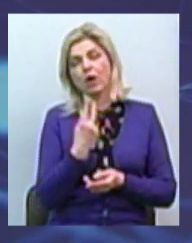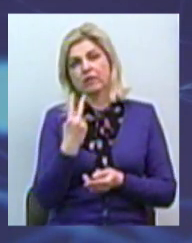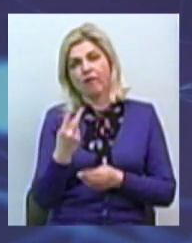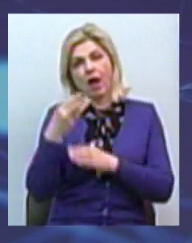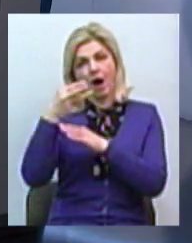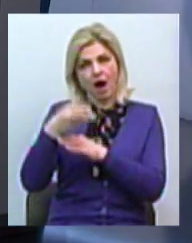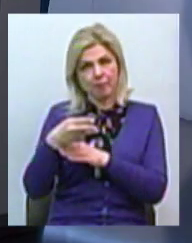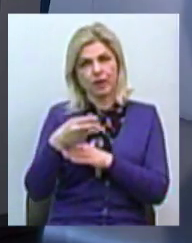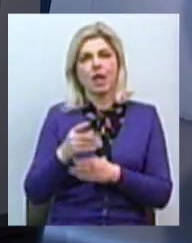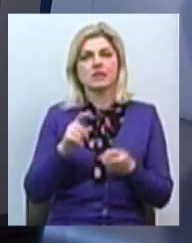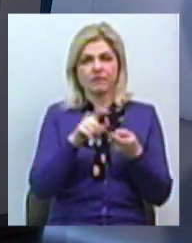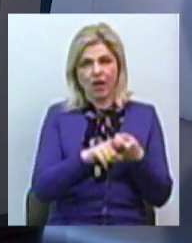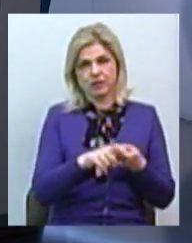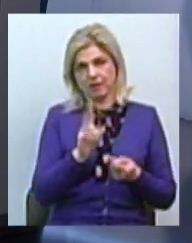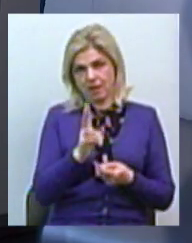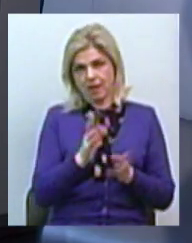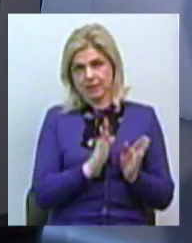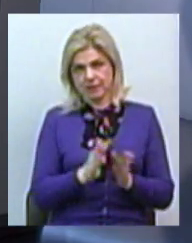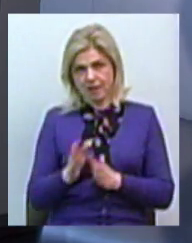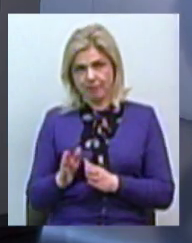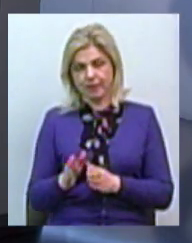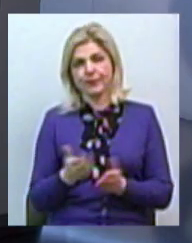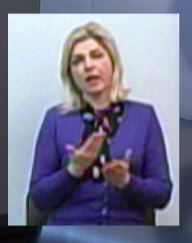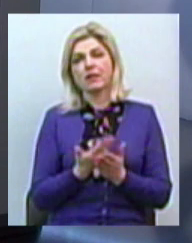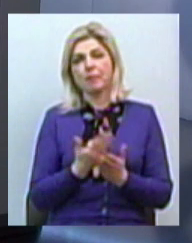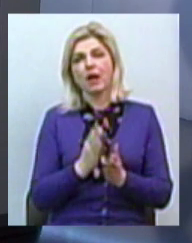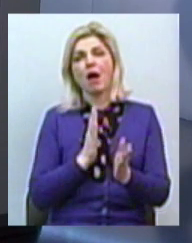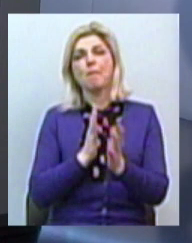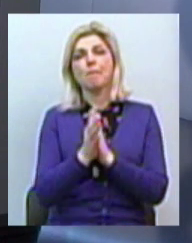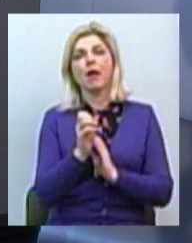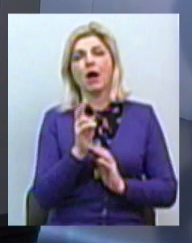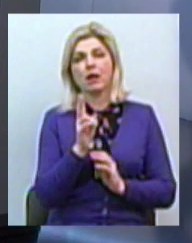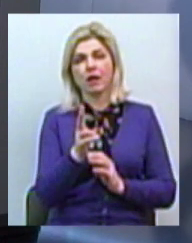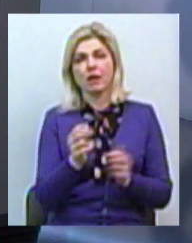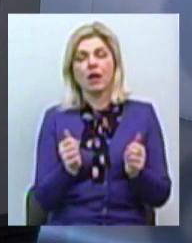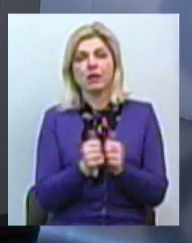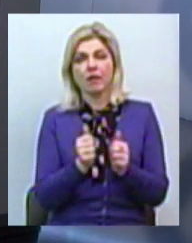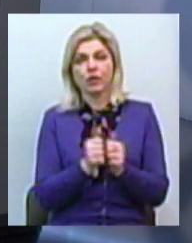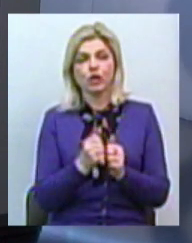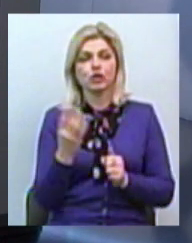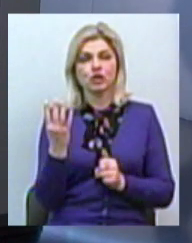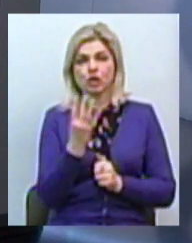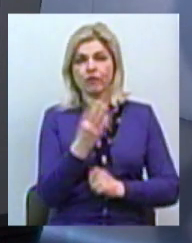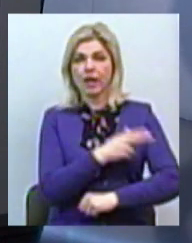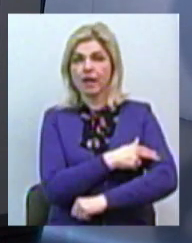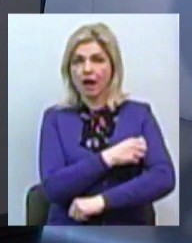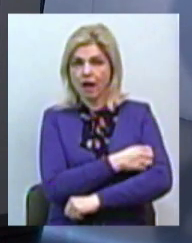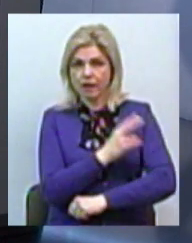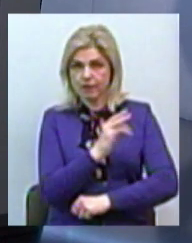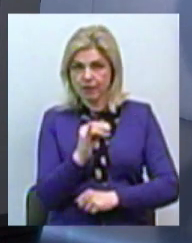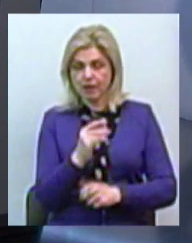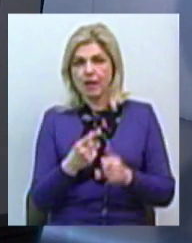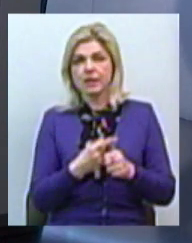під'єднані саме до цієї системи. Тобто от парк там біля 4-ї лікарні, він